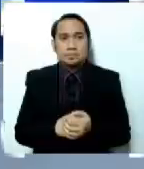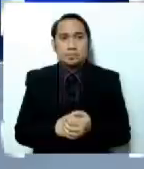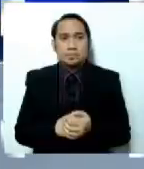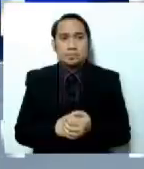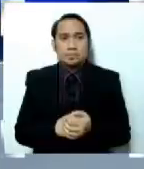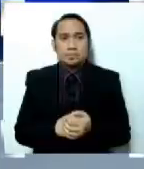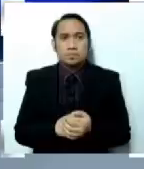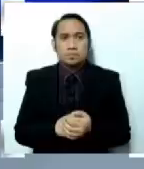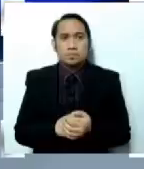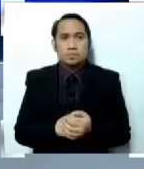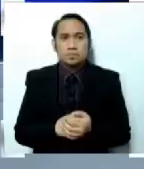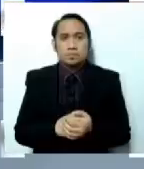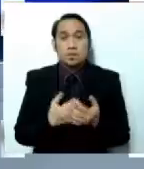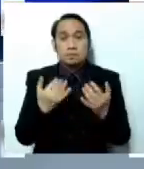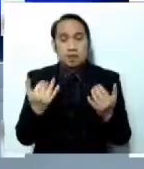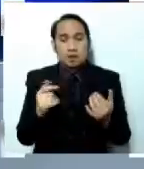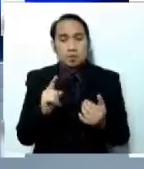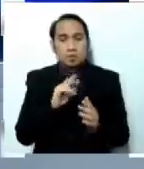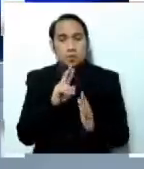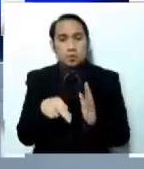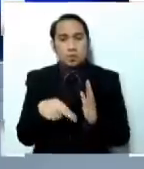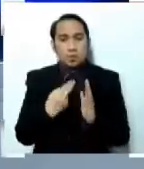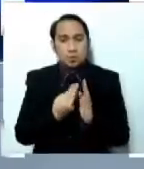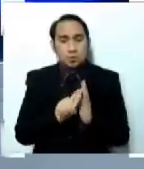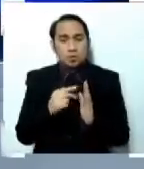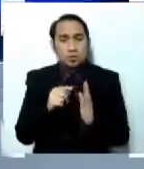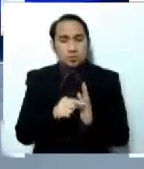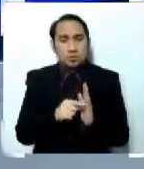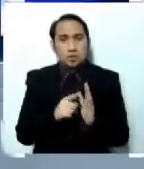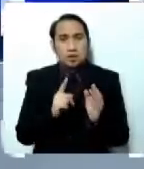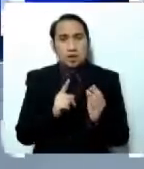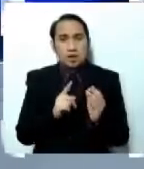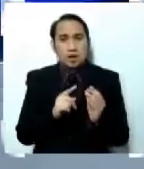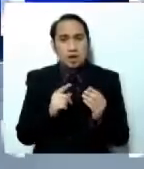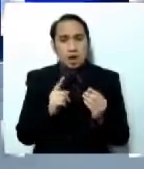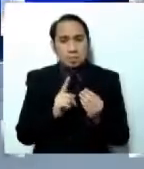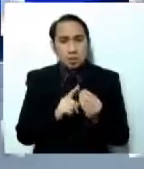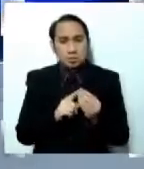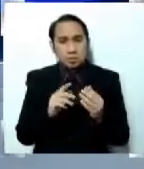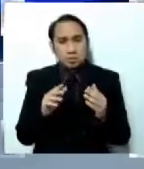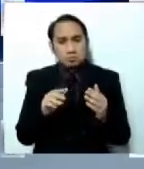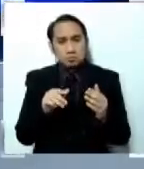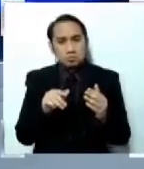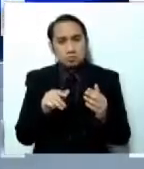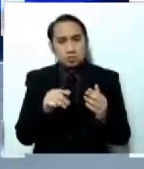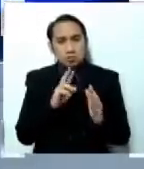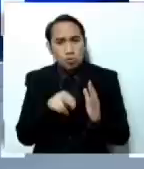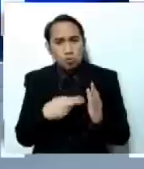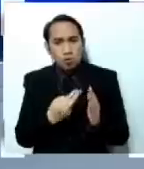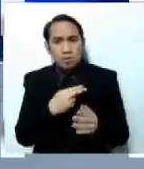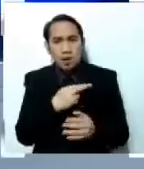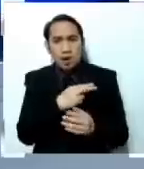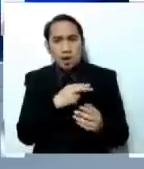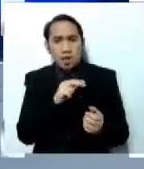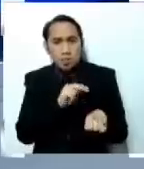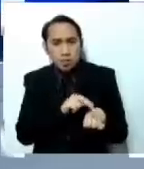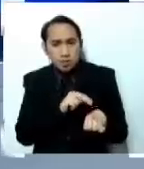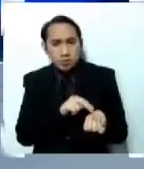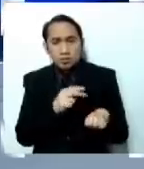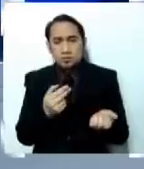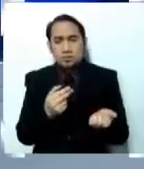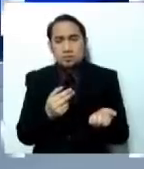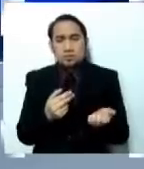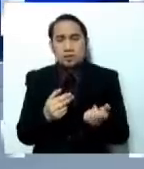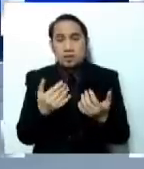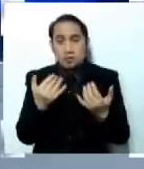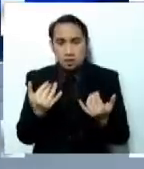Malaki ang papel at kaagapay sa gera contra COVID-19 ang mga nurse. At ngayong International Nurses Day, alamin po